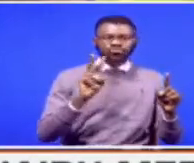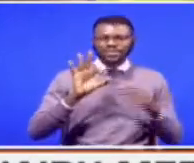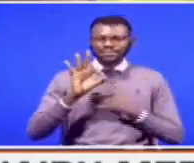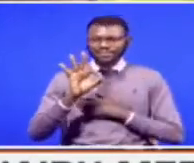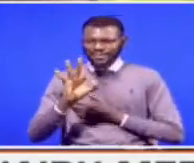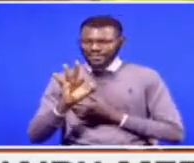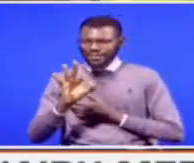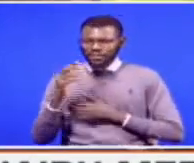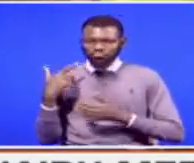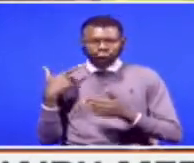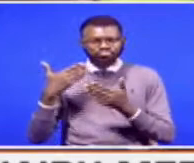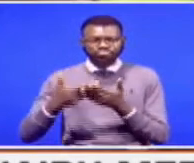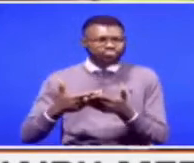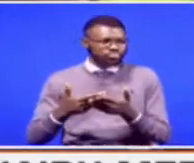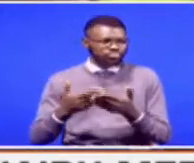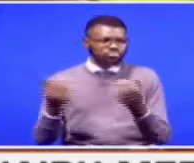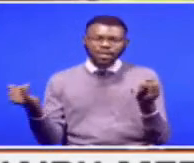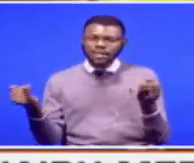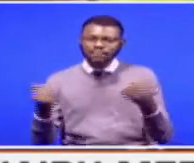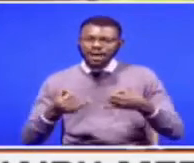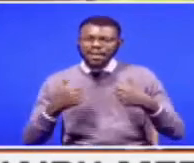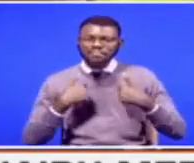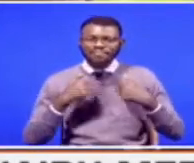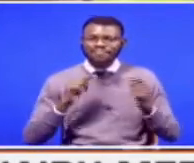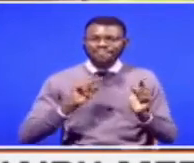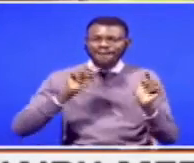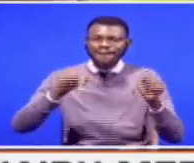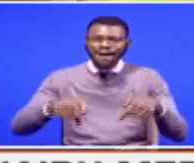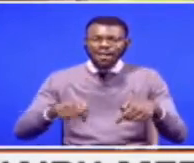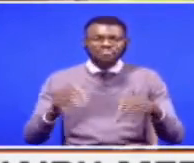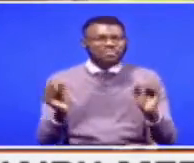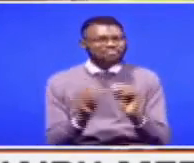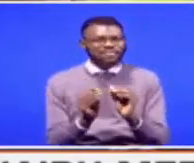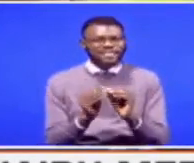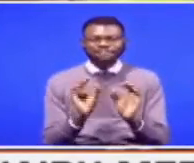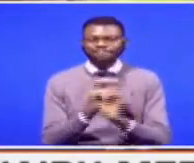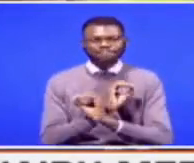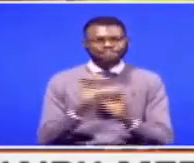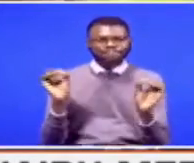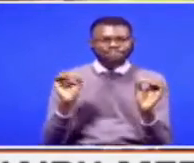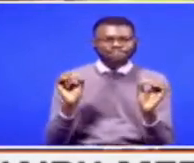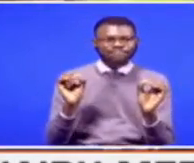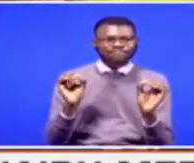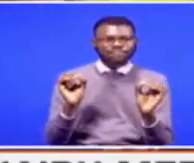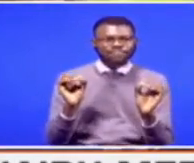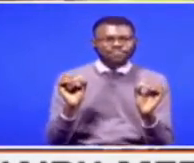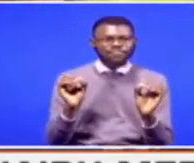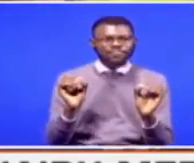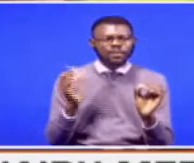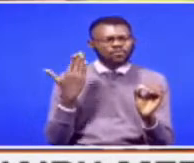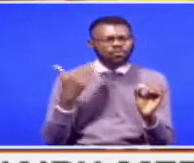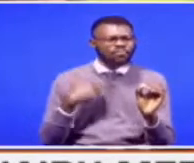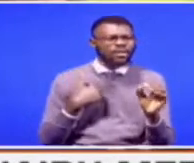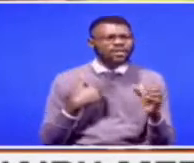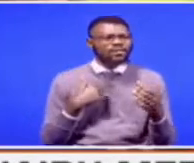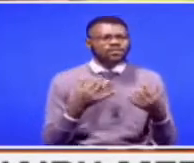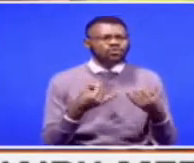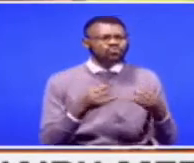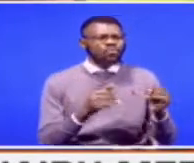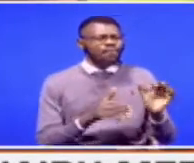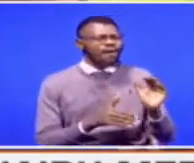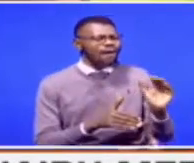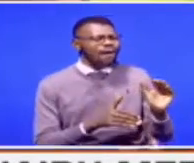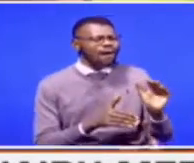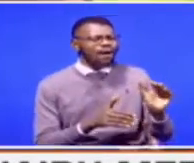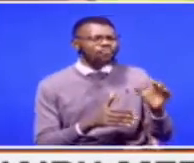I've not been invited to any of the said meetings. Efforts to seek audience with the County